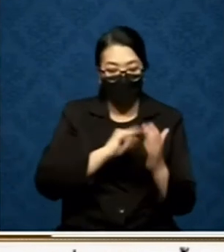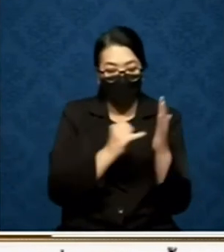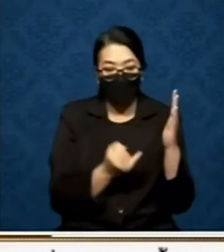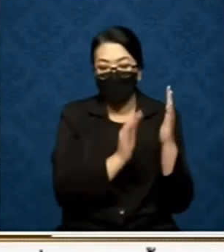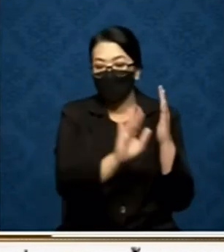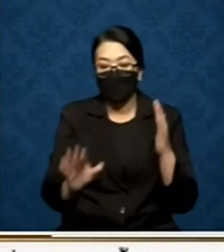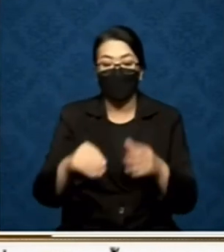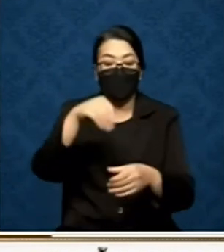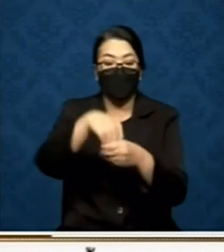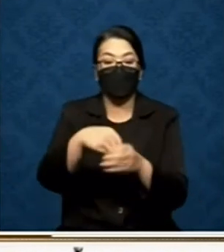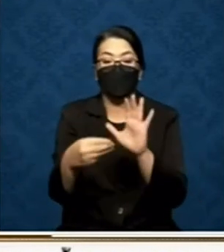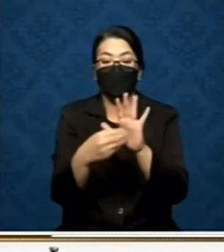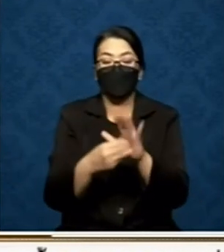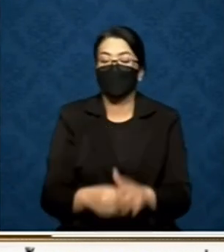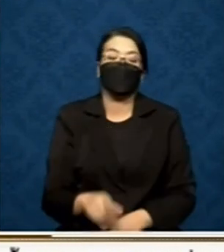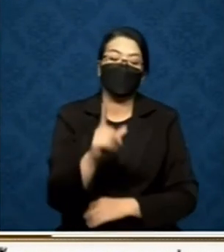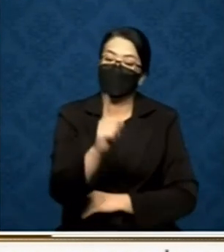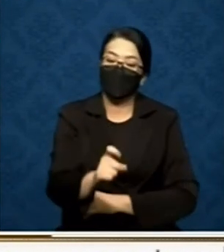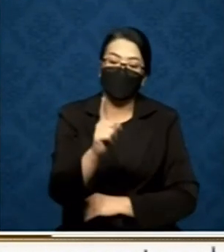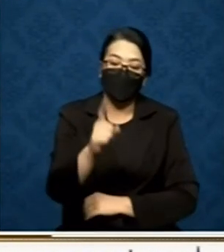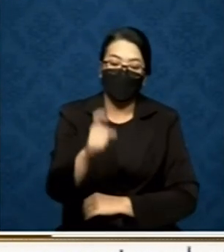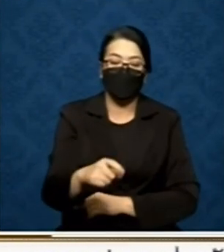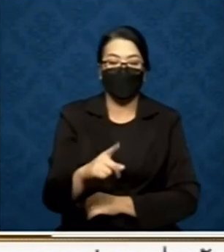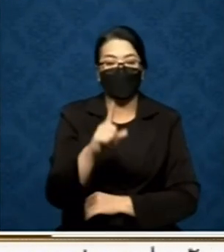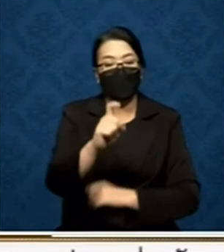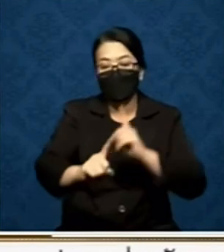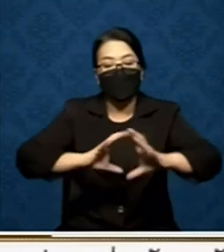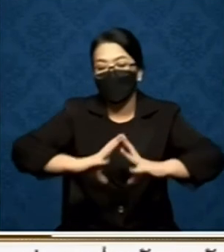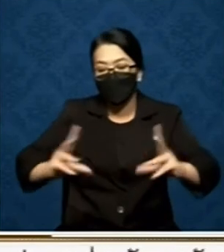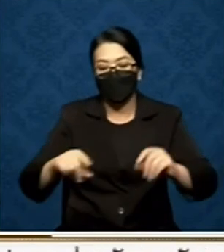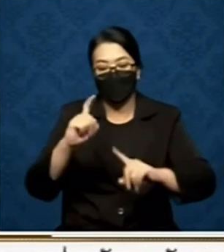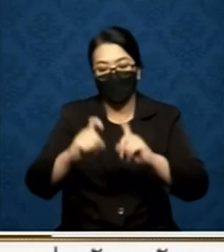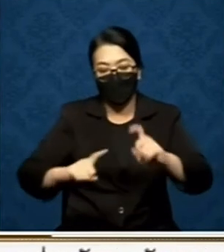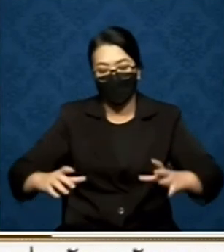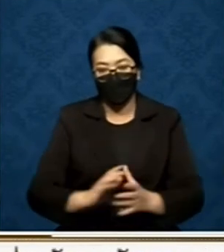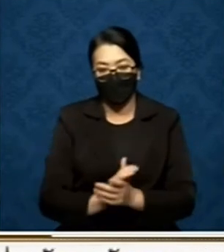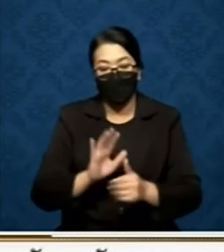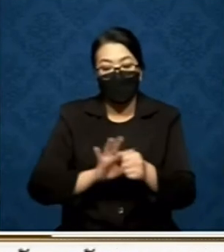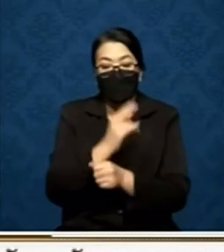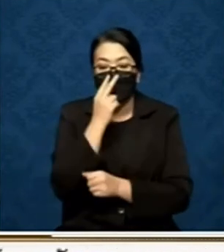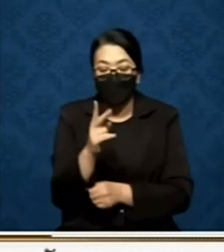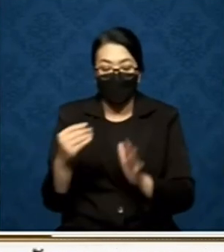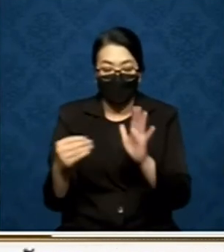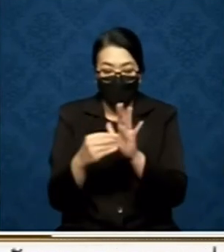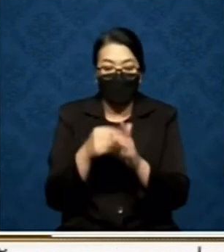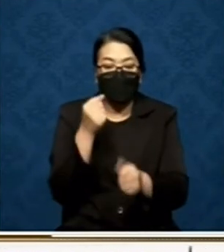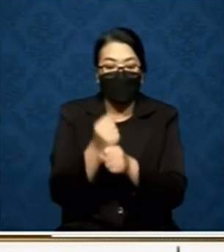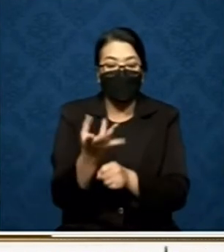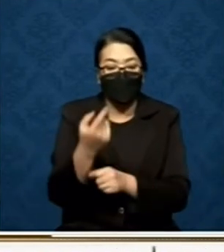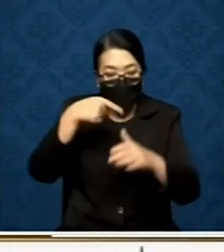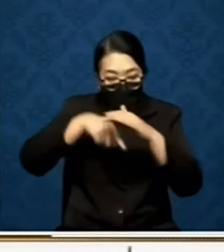ครับก็มีแต่ตายกับตายเดี๋ยวพ่อจะไปวันพัดลงไปตามดูก็ได้ว่ากทม.จะทำอะไร